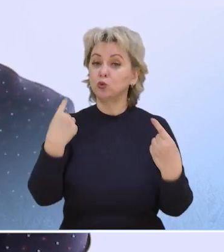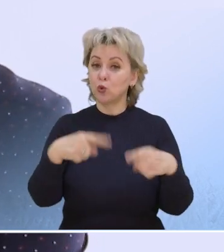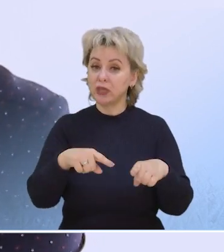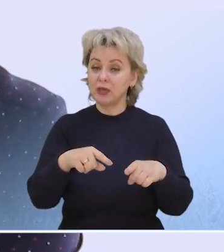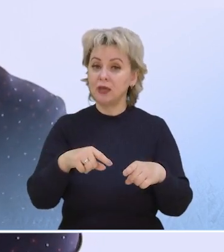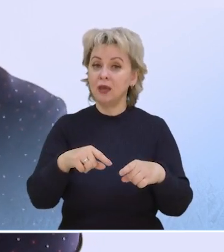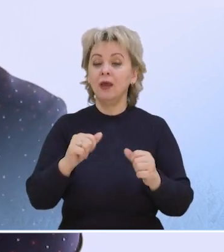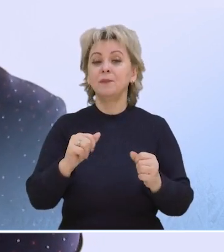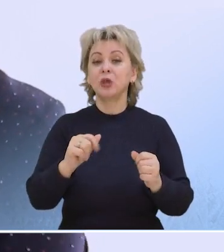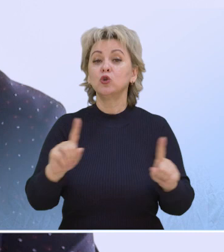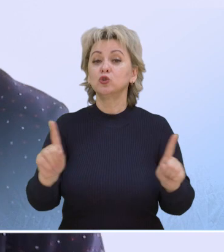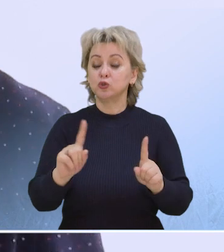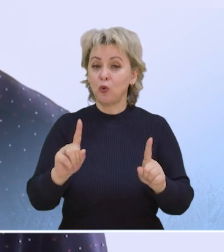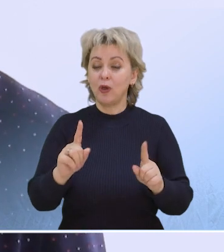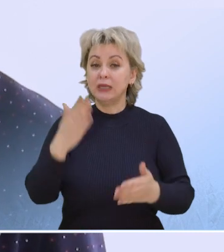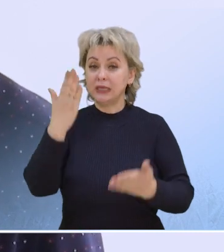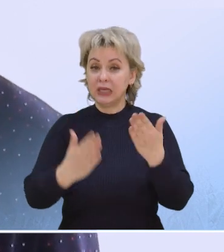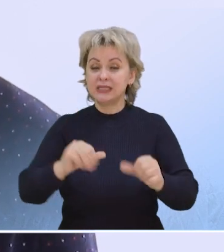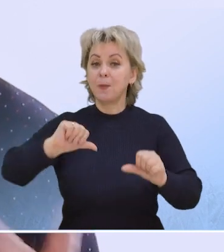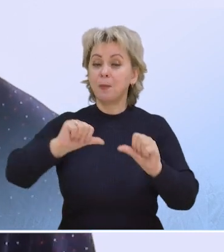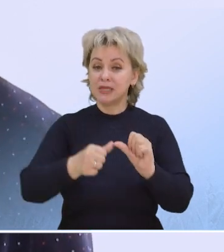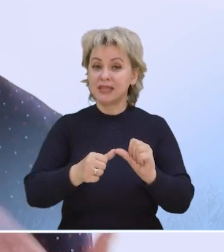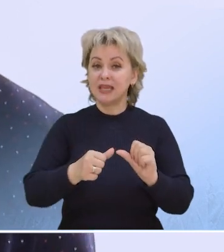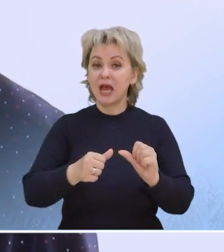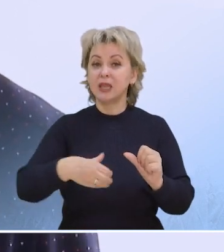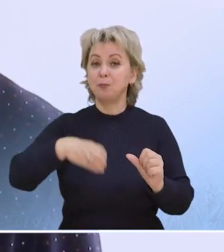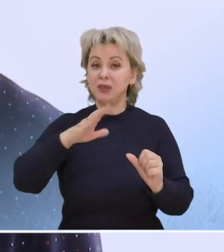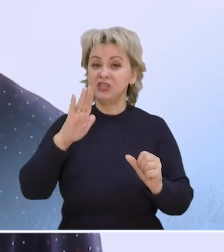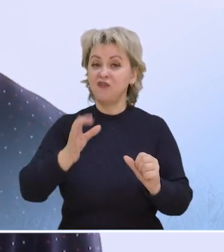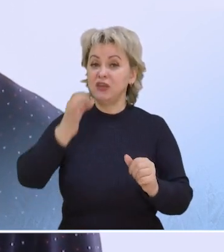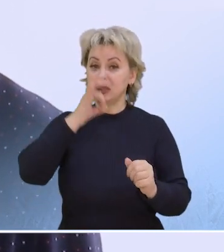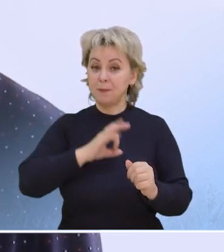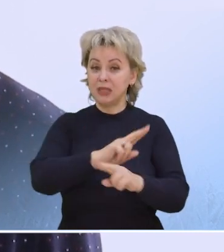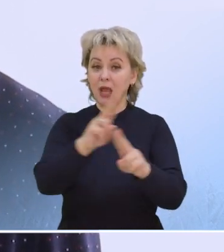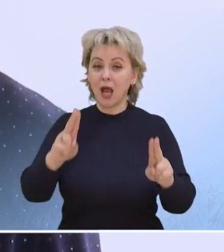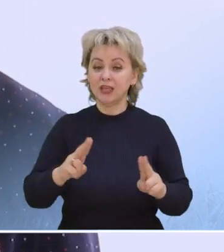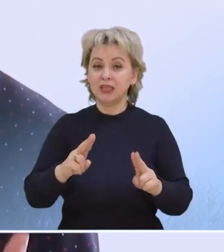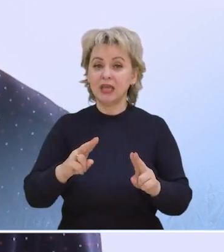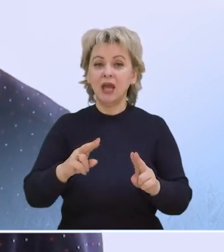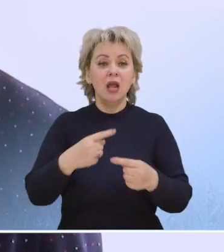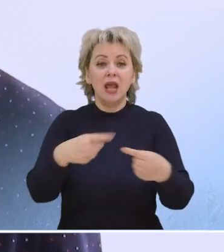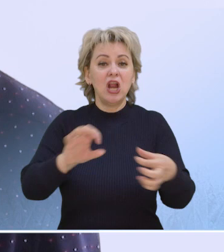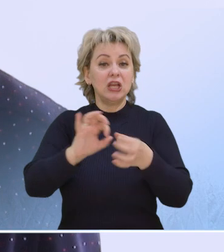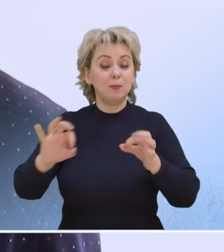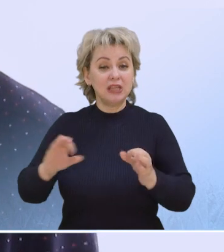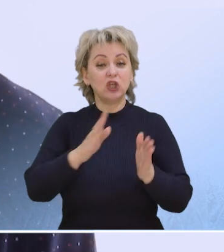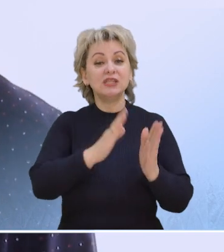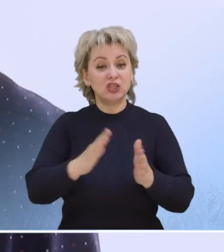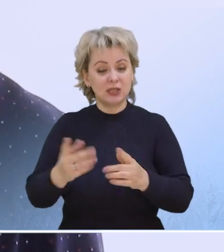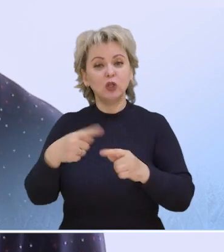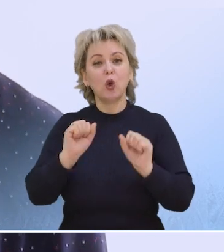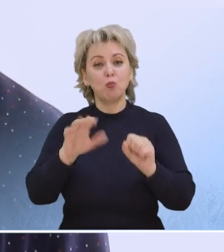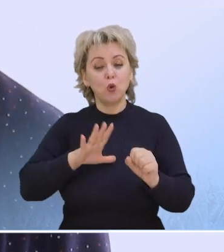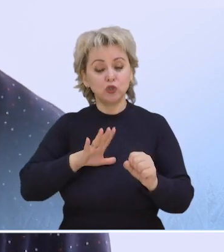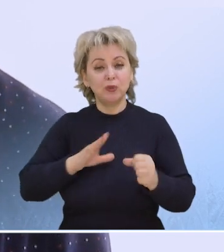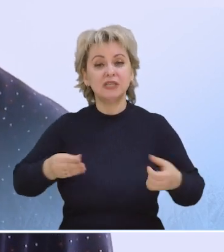противоположного толка, что если постоянно принимаются витамины и какие-то там микроэлементы системно,